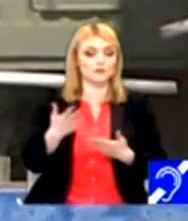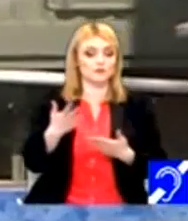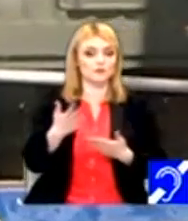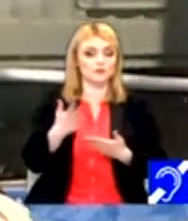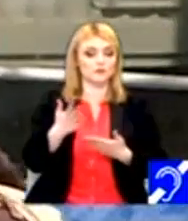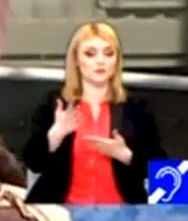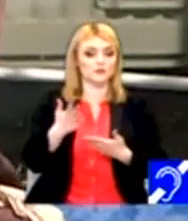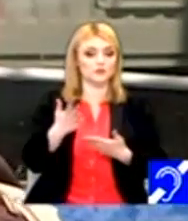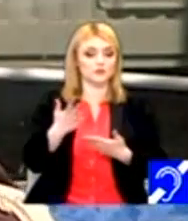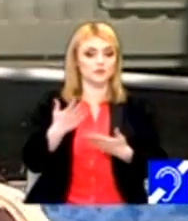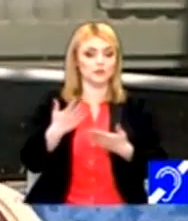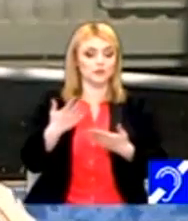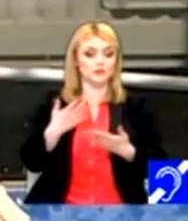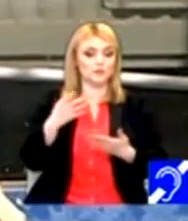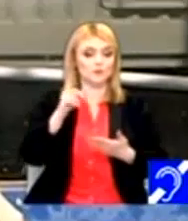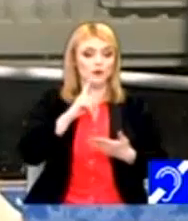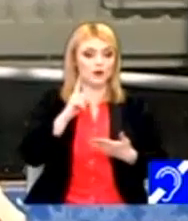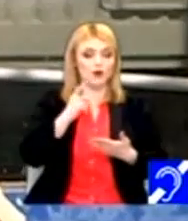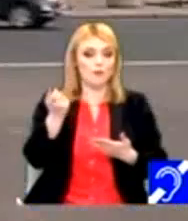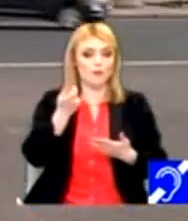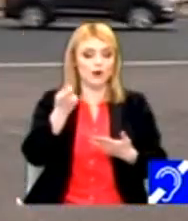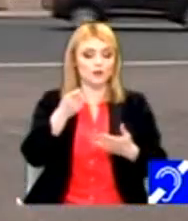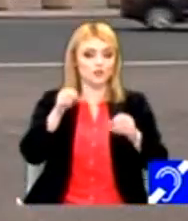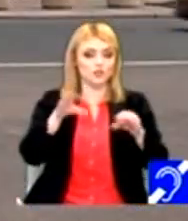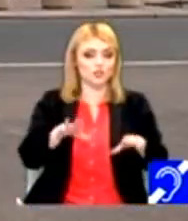explică faptul că în parteneriatul estic au fost